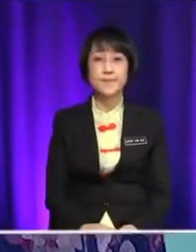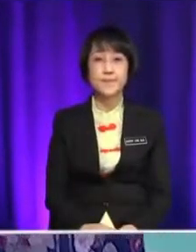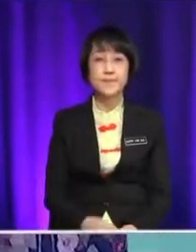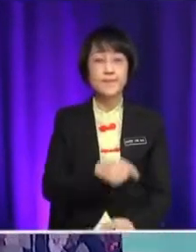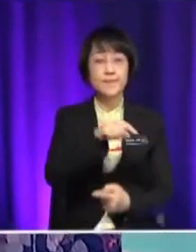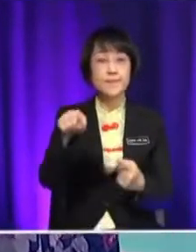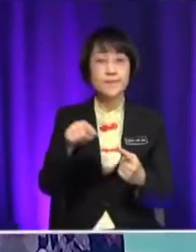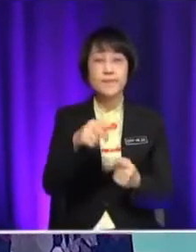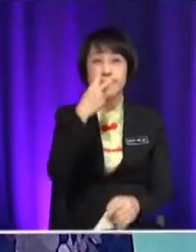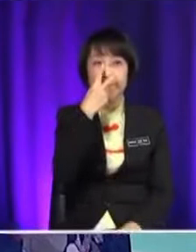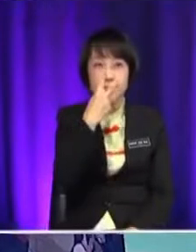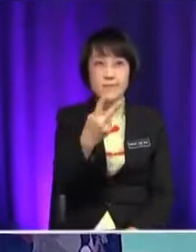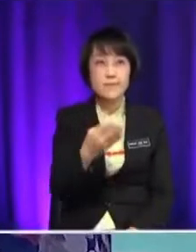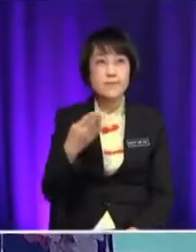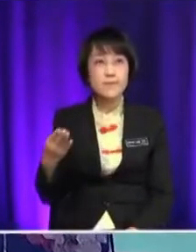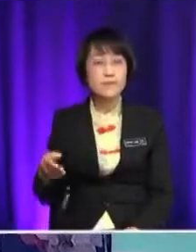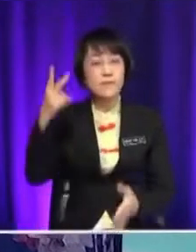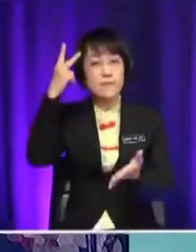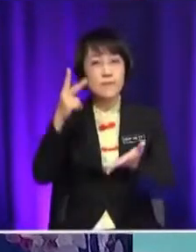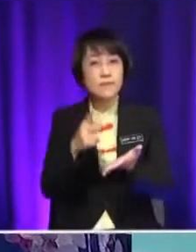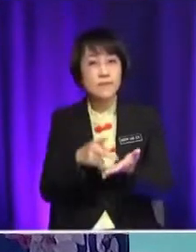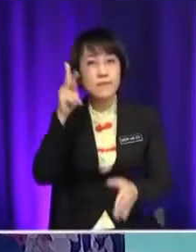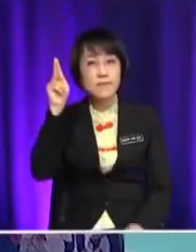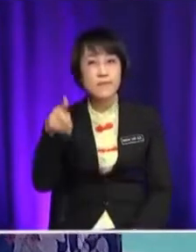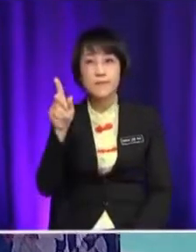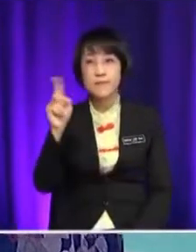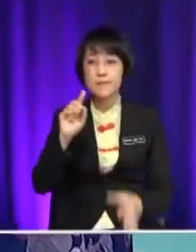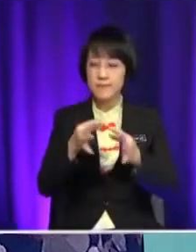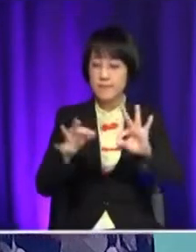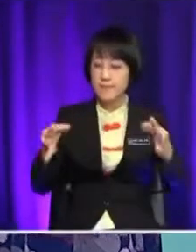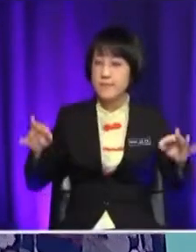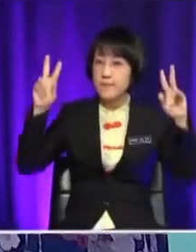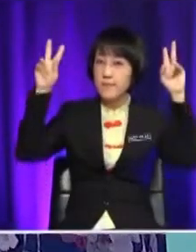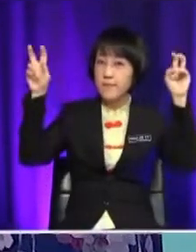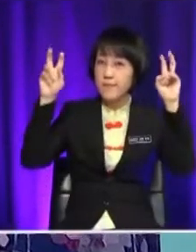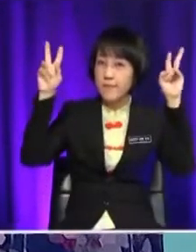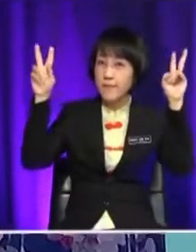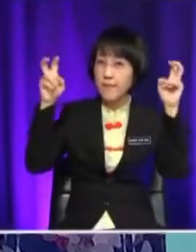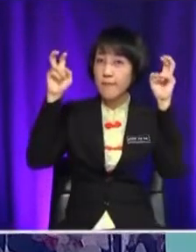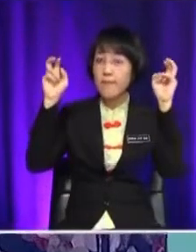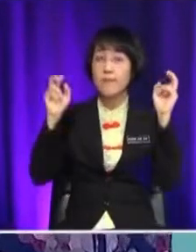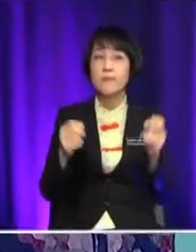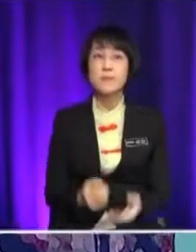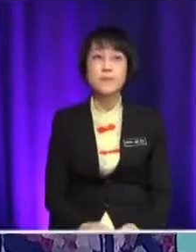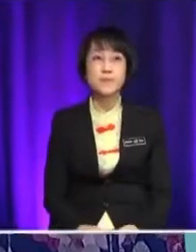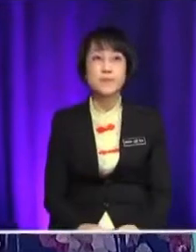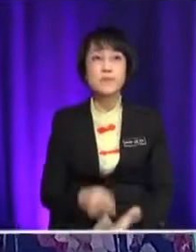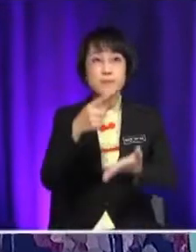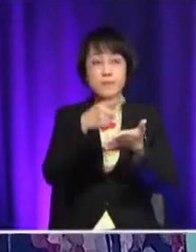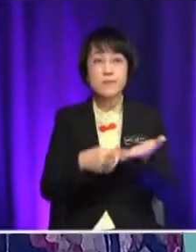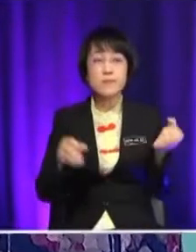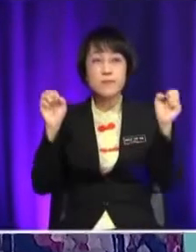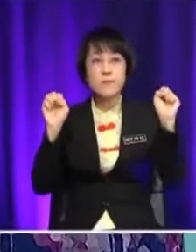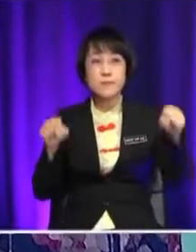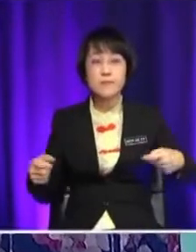bahan, mereka akan kenal pasti yang mana satu ayat topik. Okey, dan maklumat daripada yang seterusnya, apa yang dia boleh kaitkan